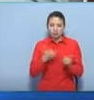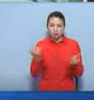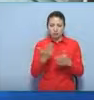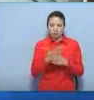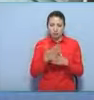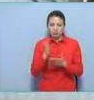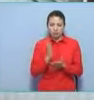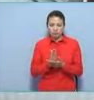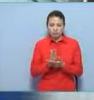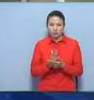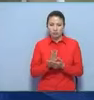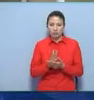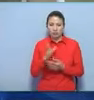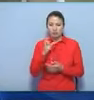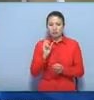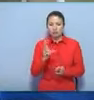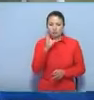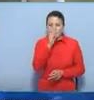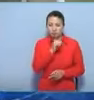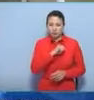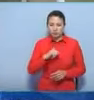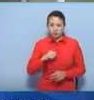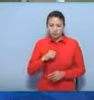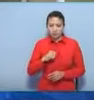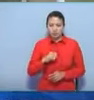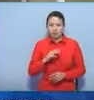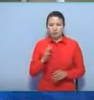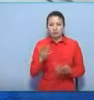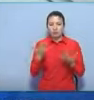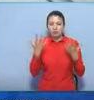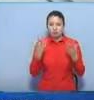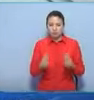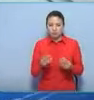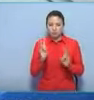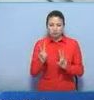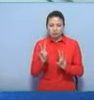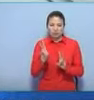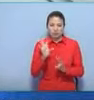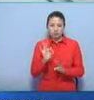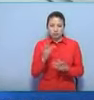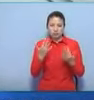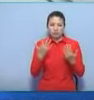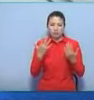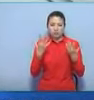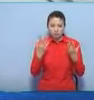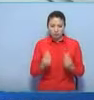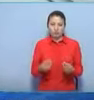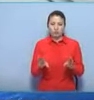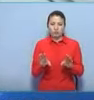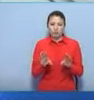жатырмыз. Қолымыздан келгенше, өзіміздің тарапымыздан. Тақласа қанша күн бұл жерде тұратынын білмейміз, бірақ қанша күн болса